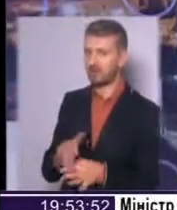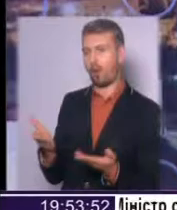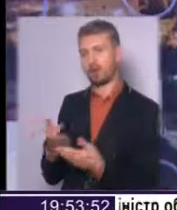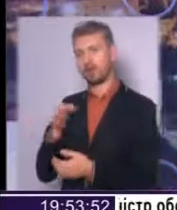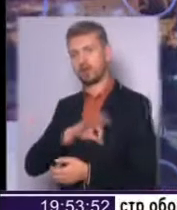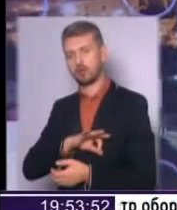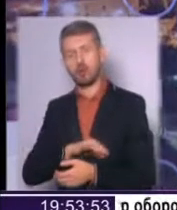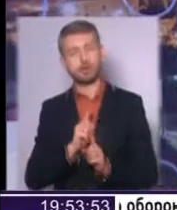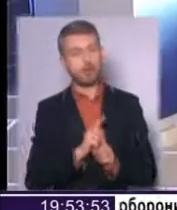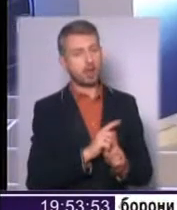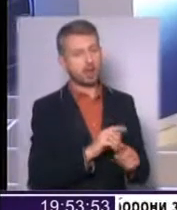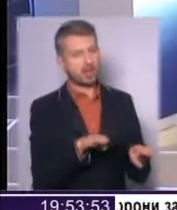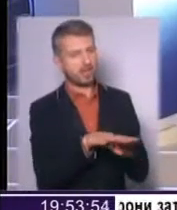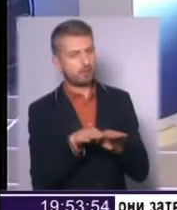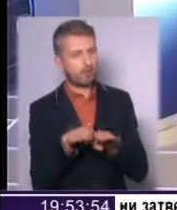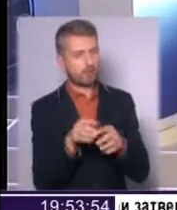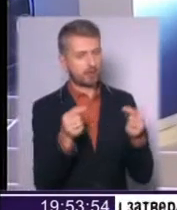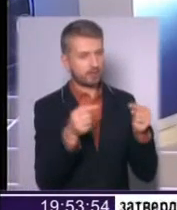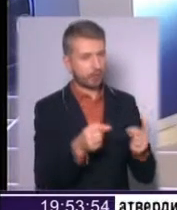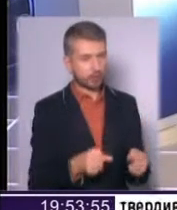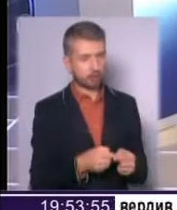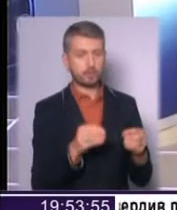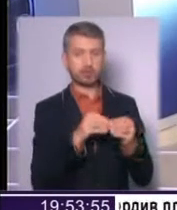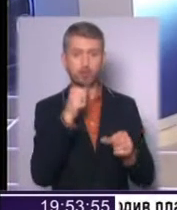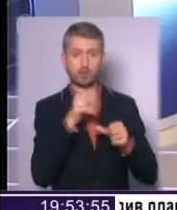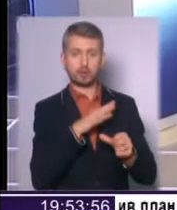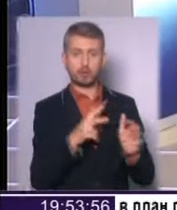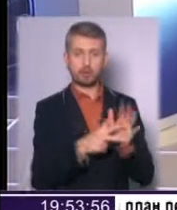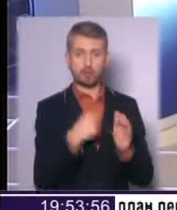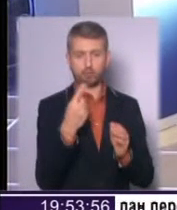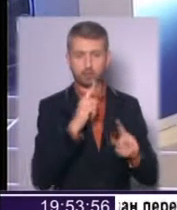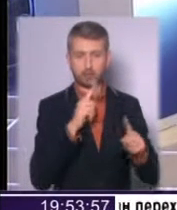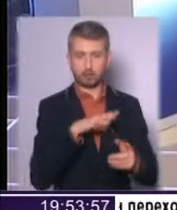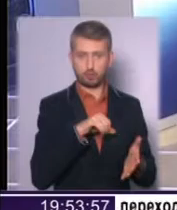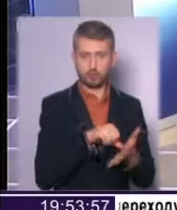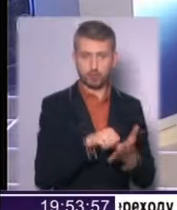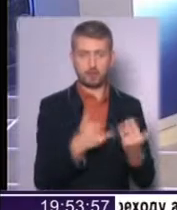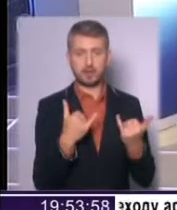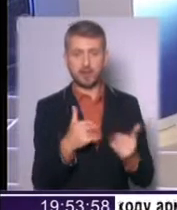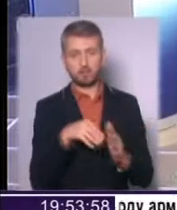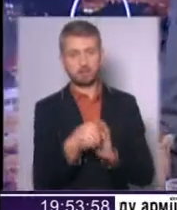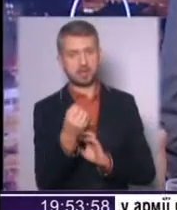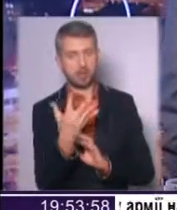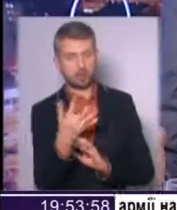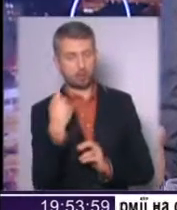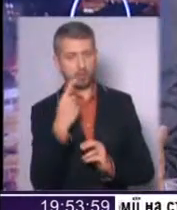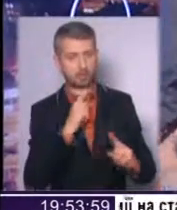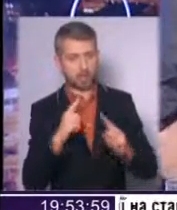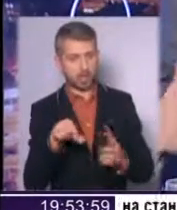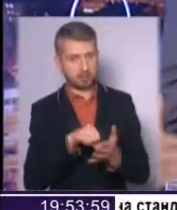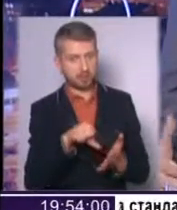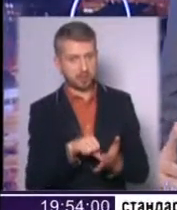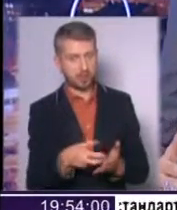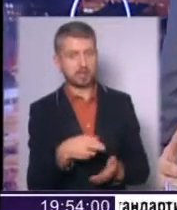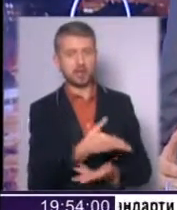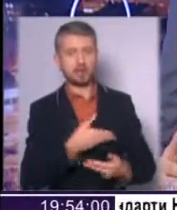округів було, то практично теж плюс по списку, і там 20 наших округів було виграли. Але тепер ми, в нас якби є там більша фракція, 13 депутатів, так, але